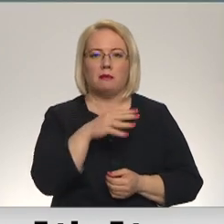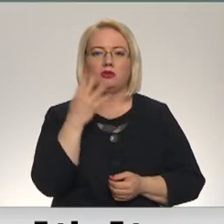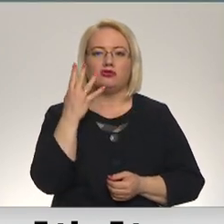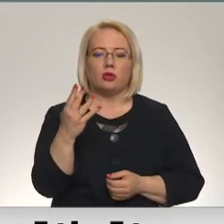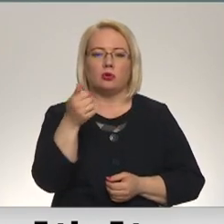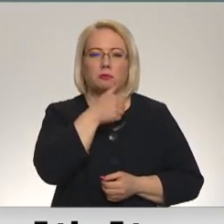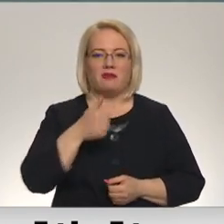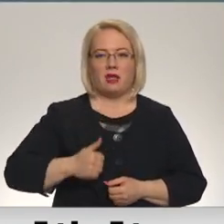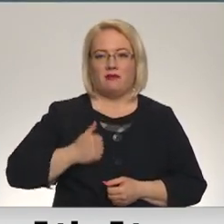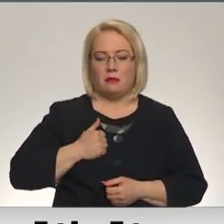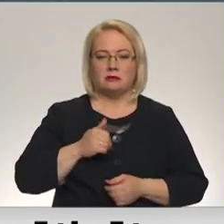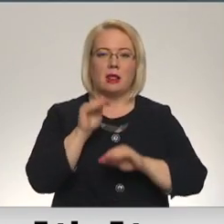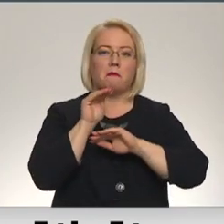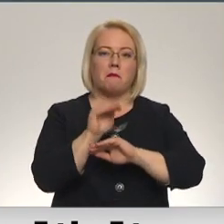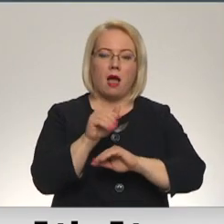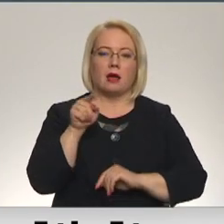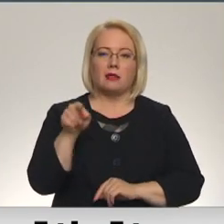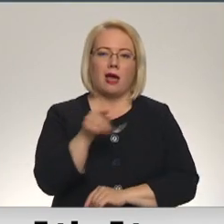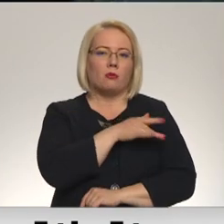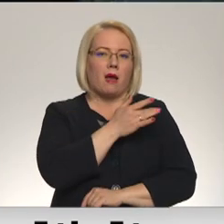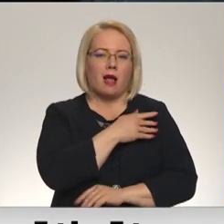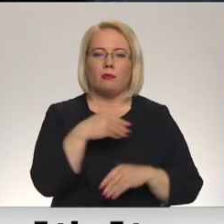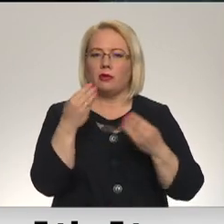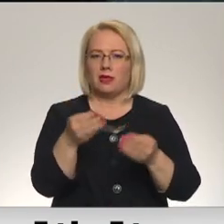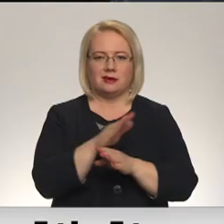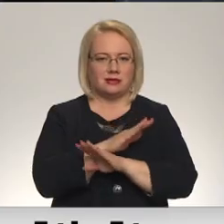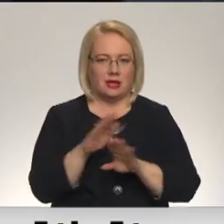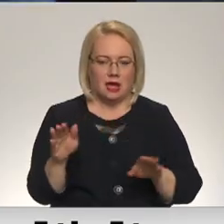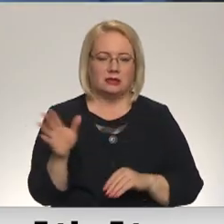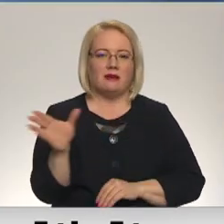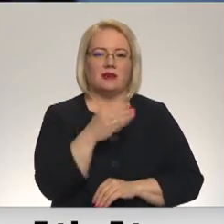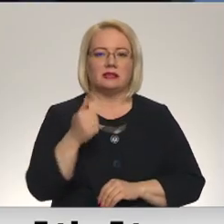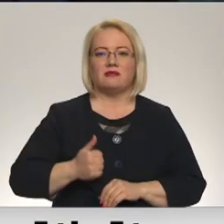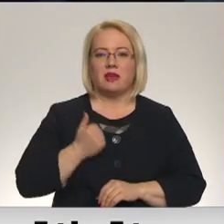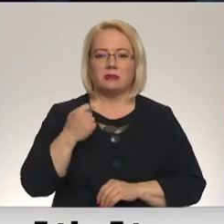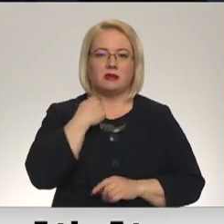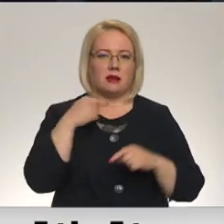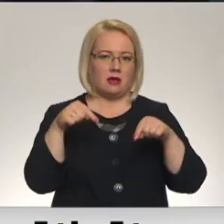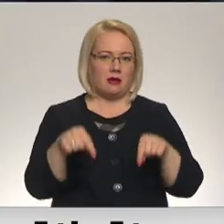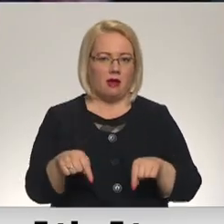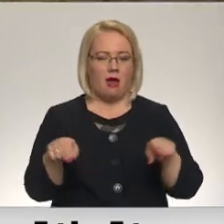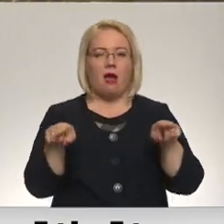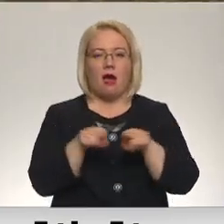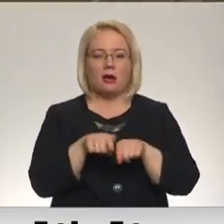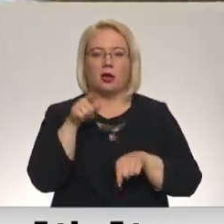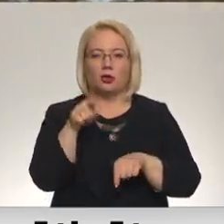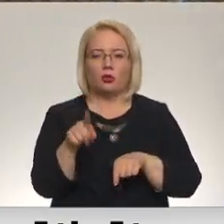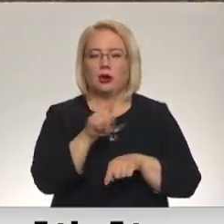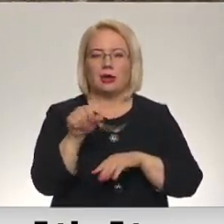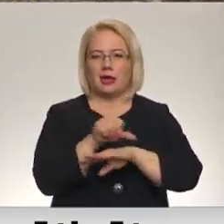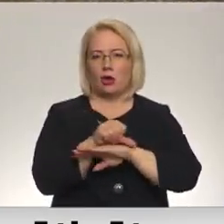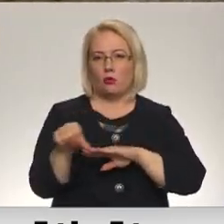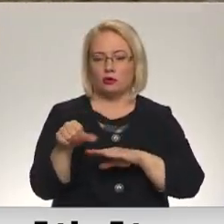uzņēmumos. Savukārt bankas šādus pakalpojumus nesniedz. Visi šie uzņēmumi atrodas Rīgā, taču arī tajos pastāv